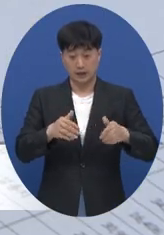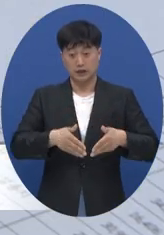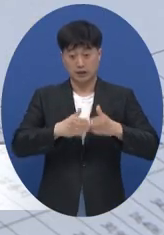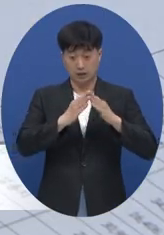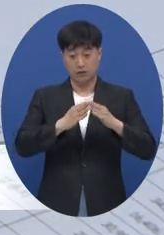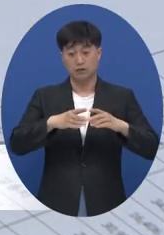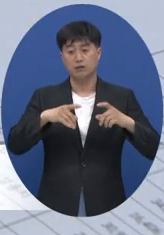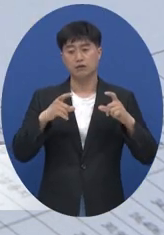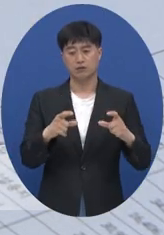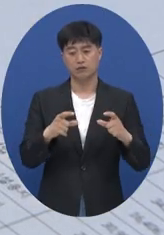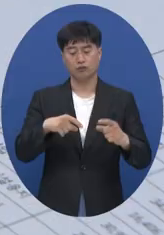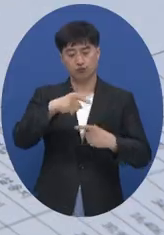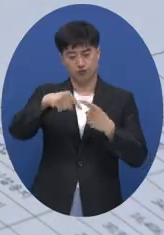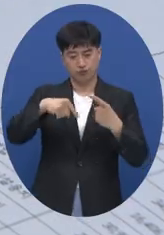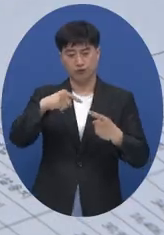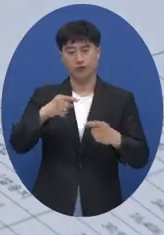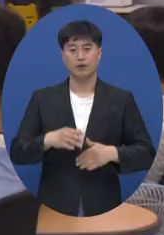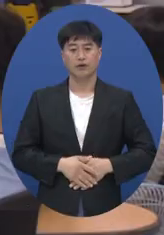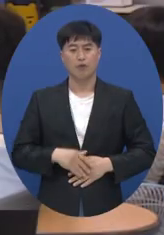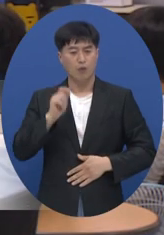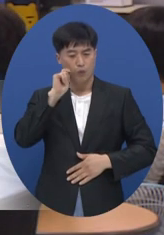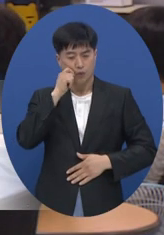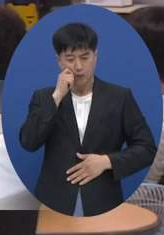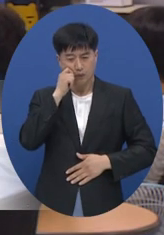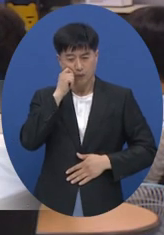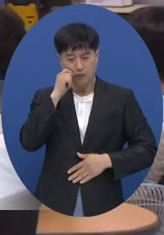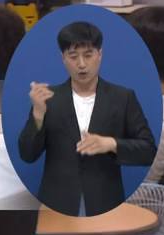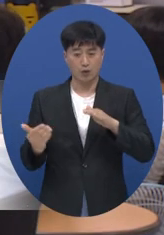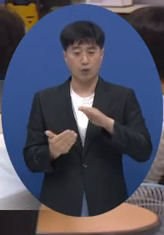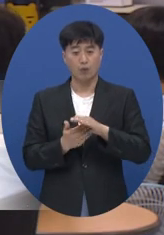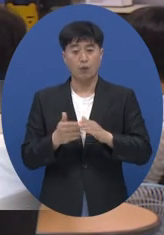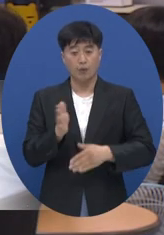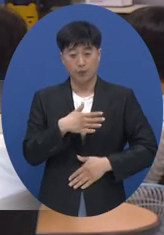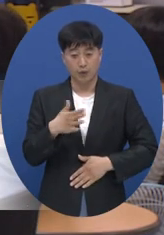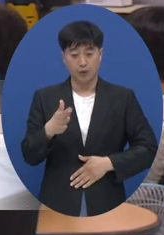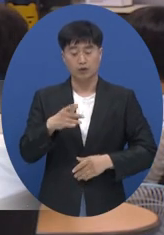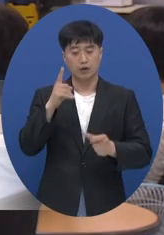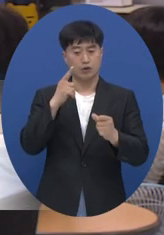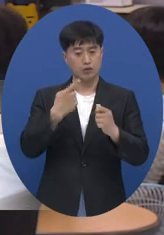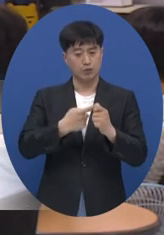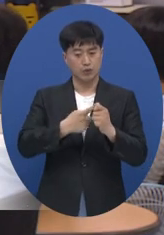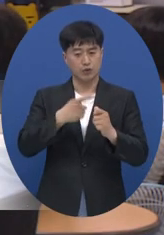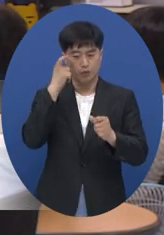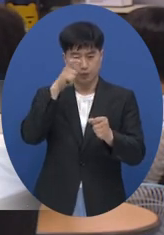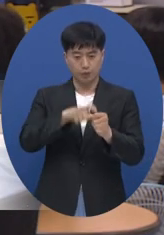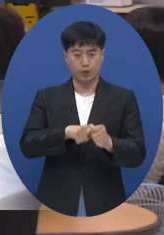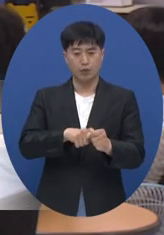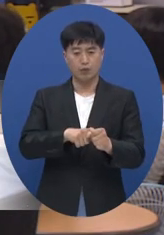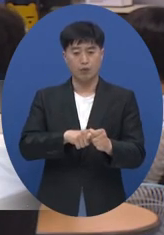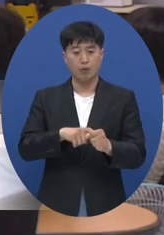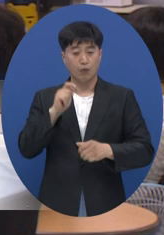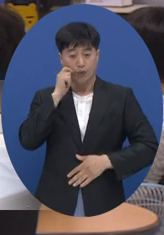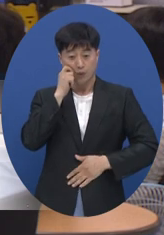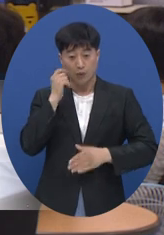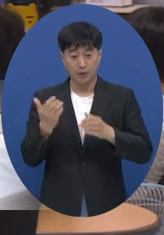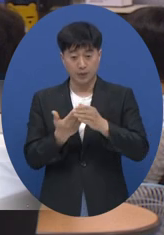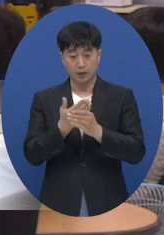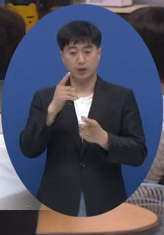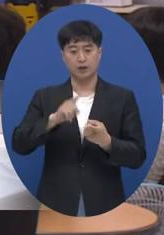공공주택 측을 대상으로 운영했습니다 에로 사항이 최 다만 너비 하는게 제 1의 목표 인데요 에로 사항이